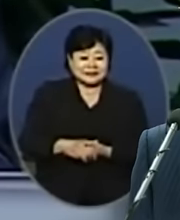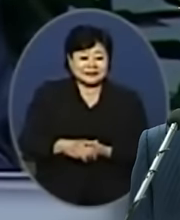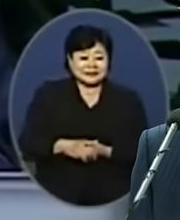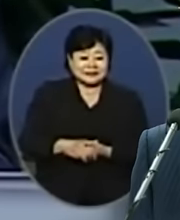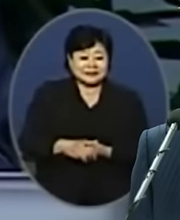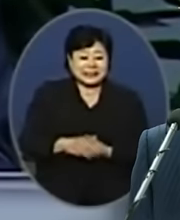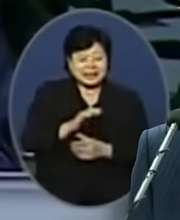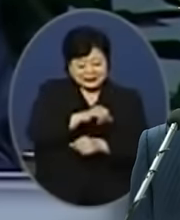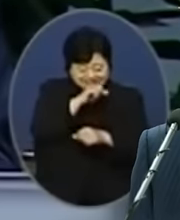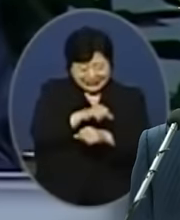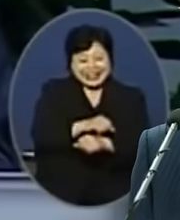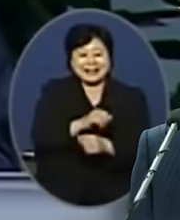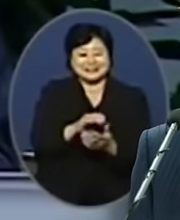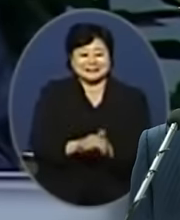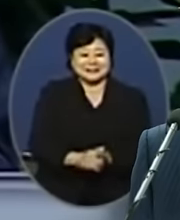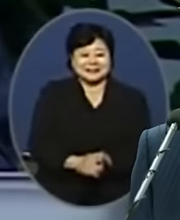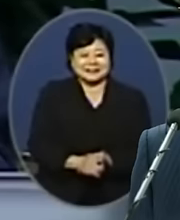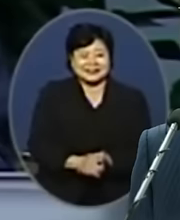잘했다.